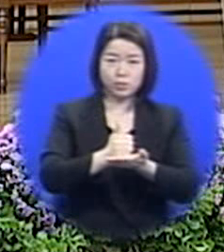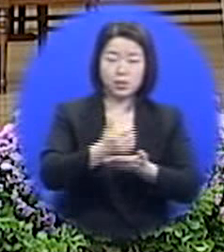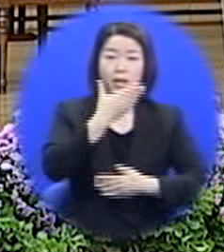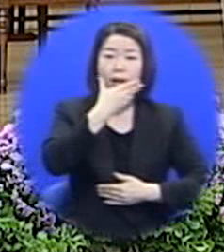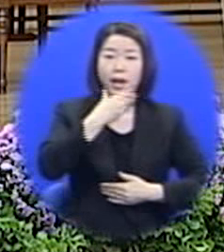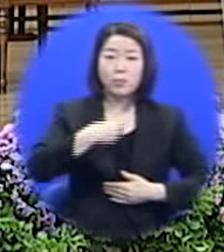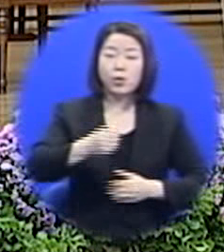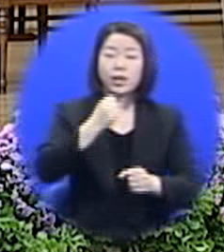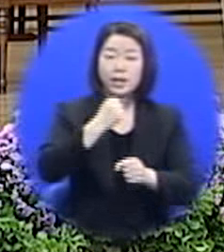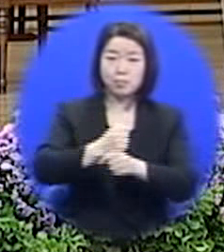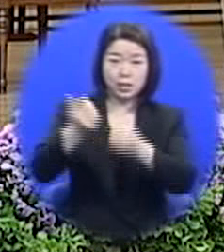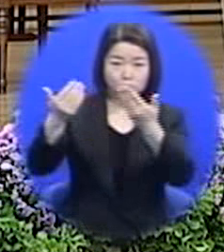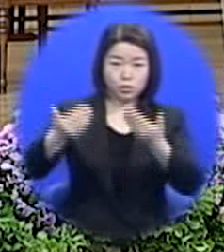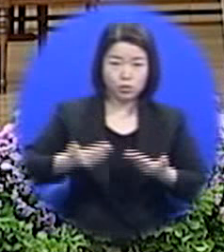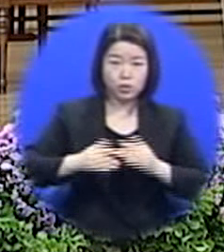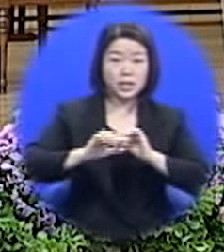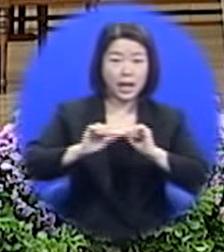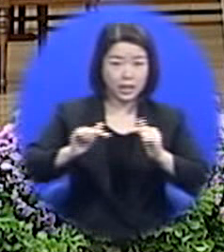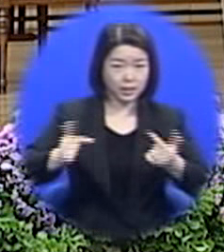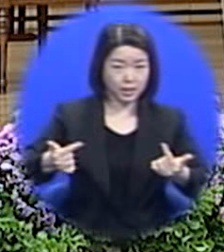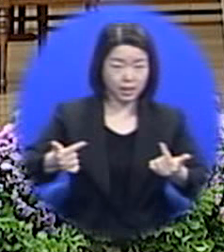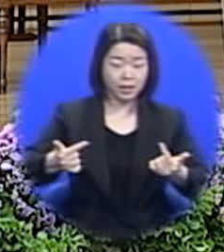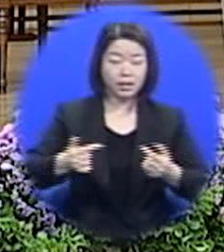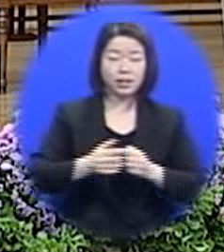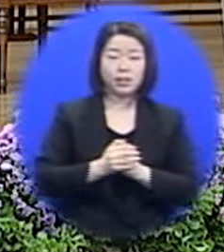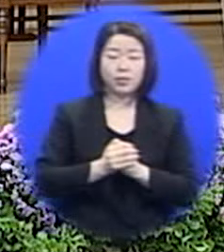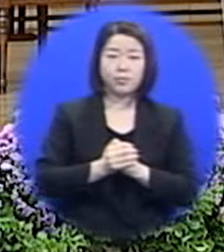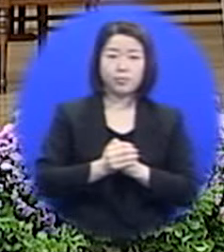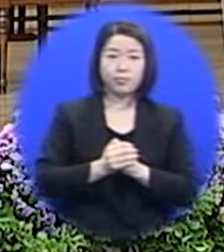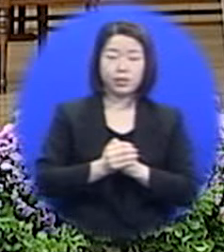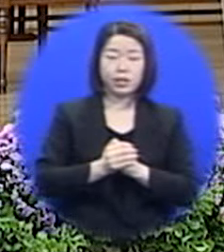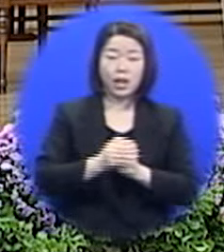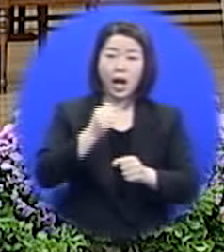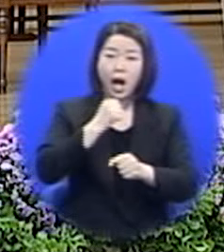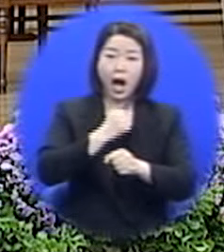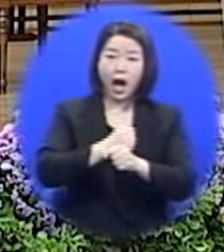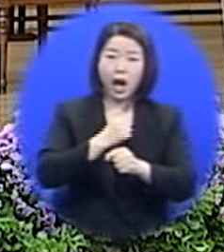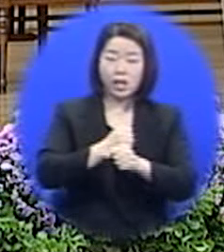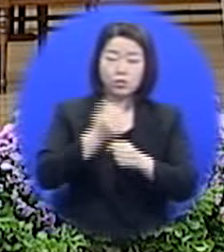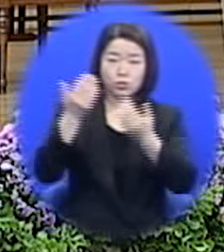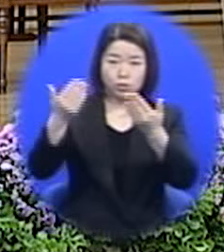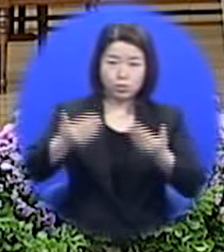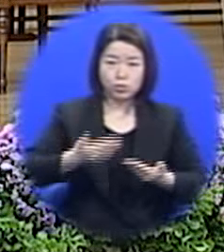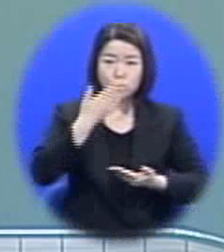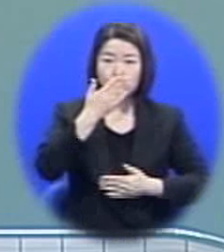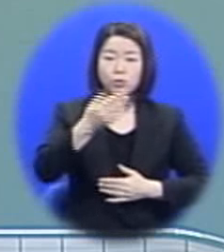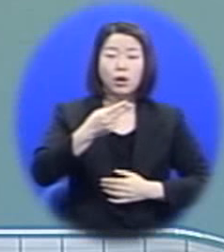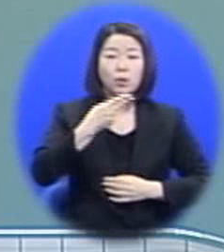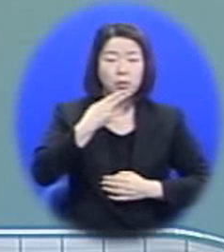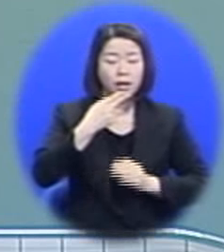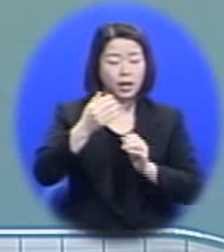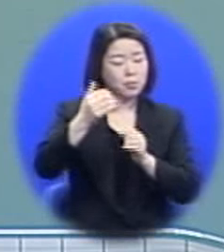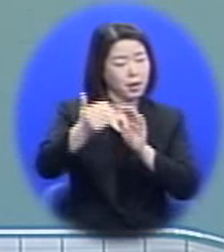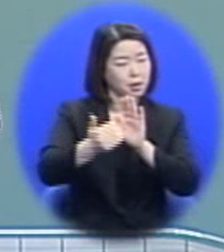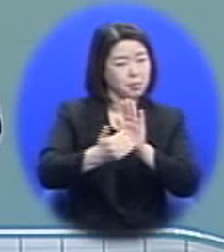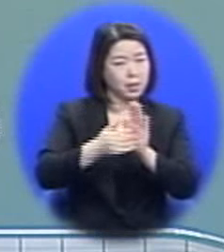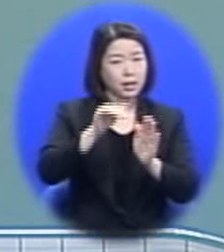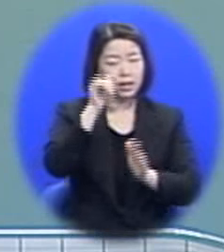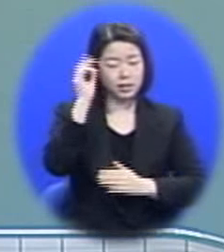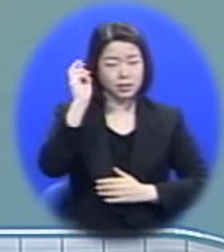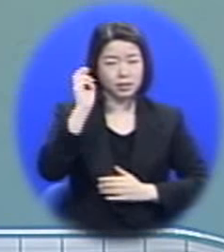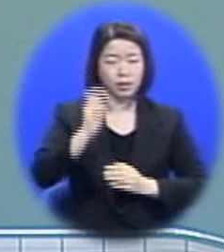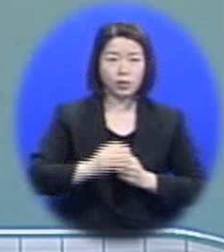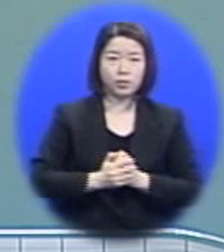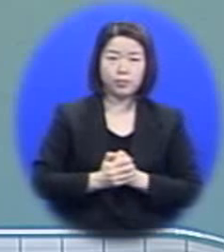주실 해 주시지 않으시는게 아니고 해 주실 수 없으셨을 것입니다. 그 말씀을이